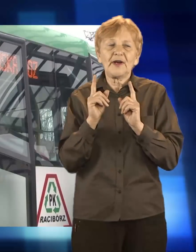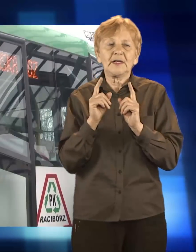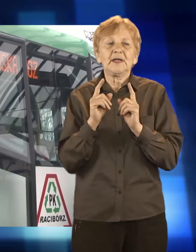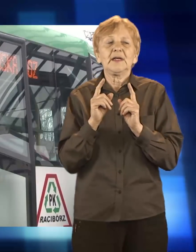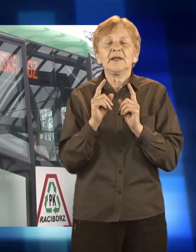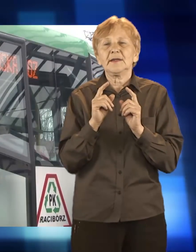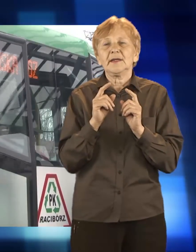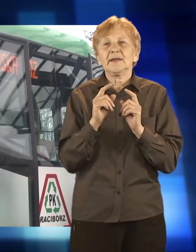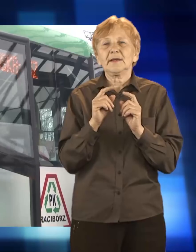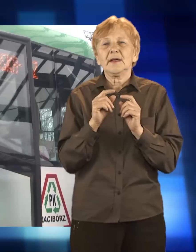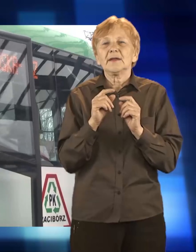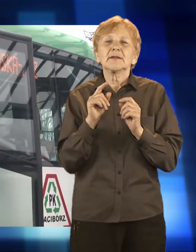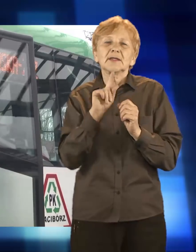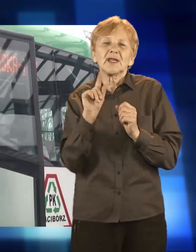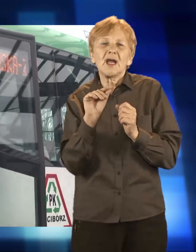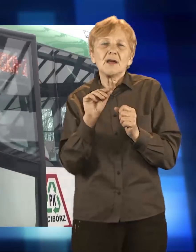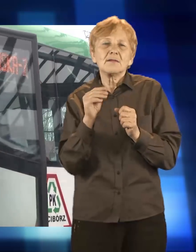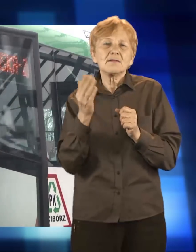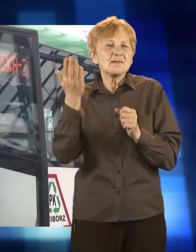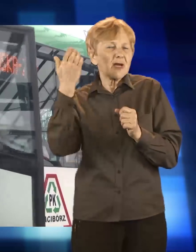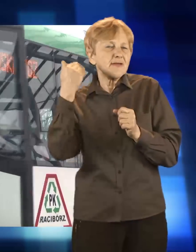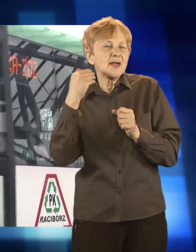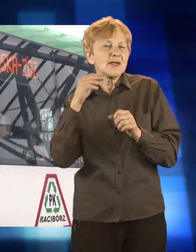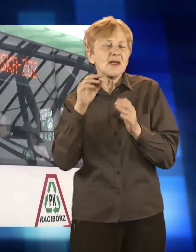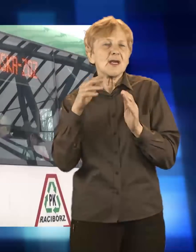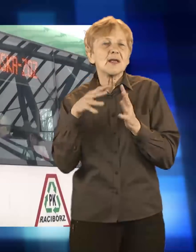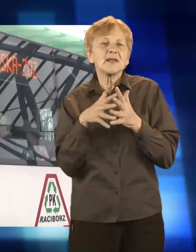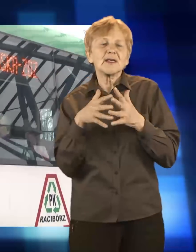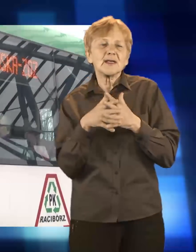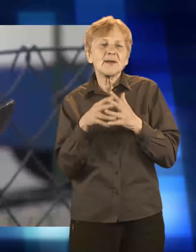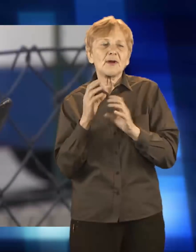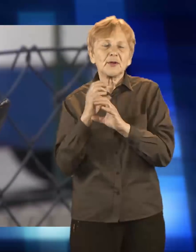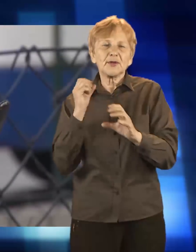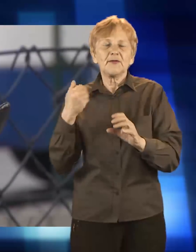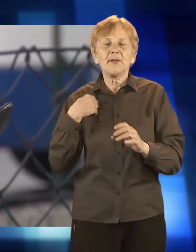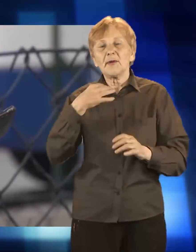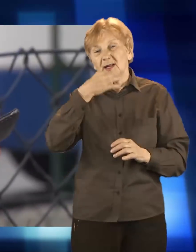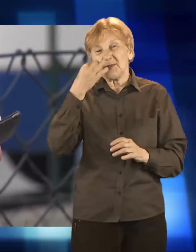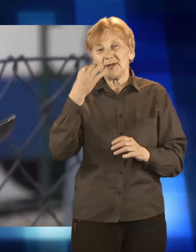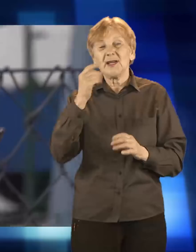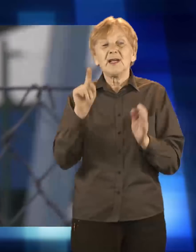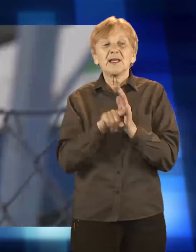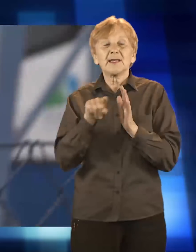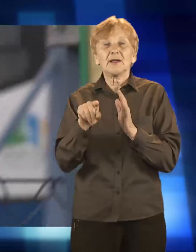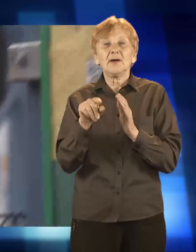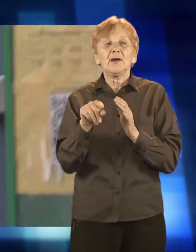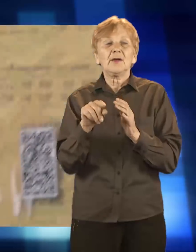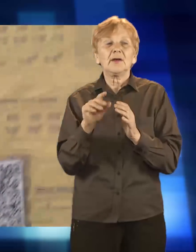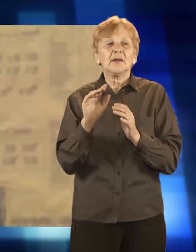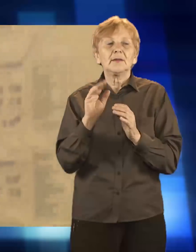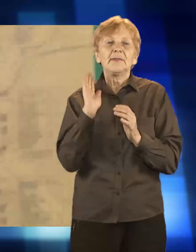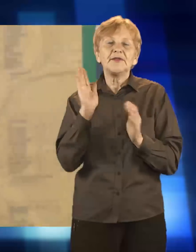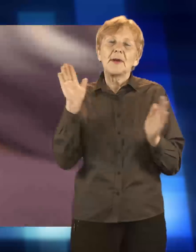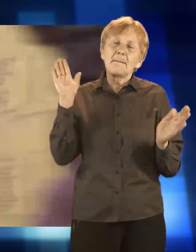zatem przesiadki mają być znikome, co również wpłynie na zasadność funkcjonowania biletu godzinnego, który wciąż stoi pod znakiem zapytania. W planie jest również zmiana